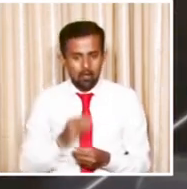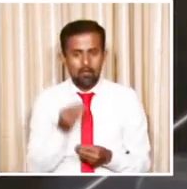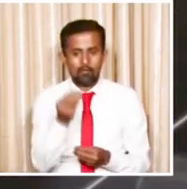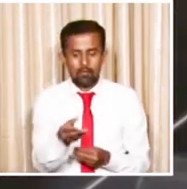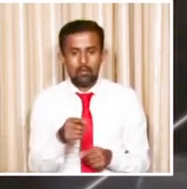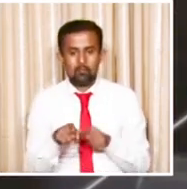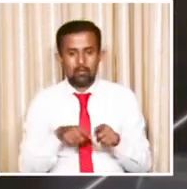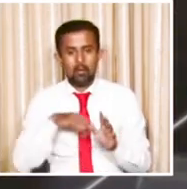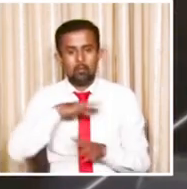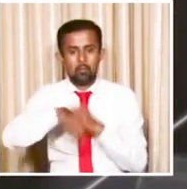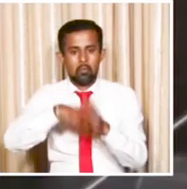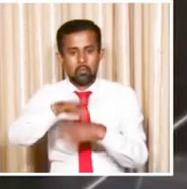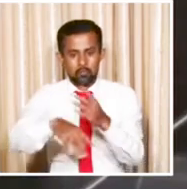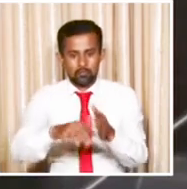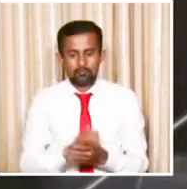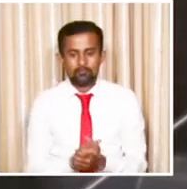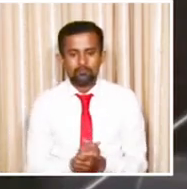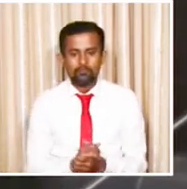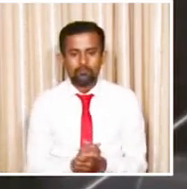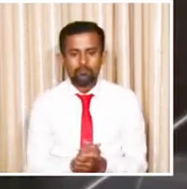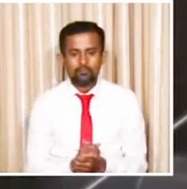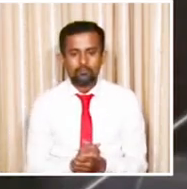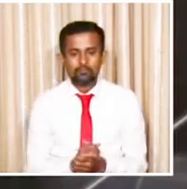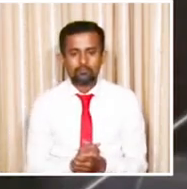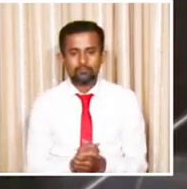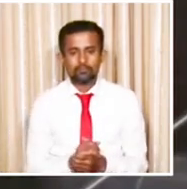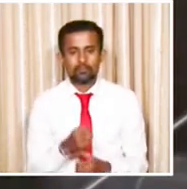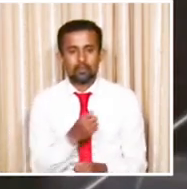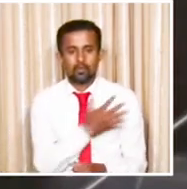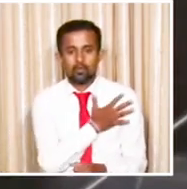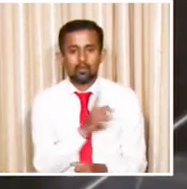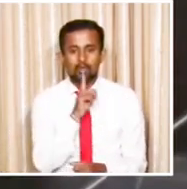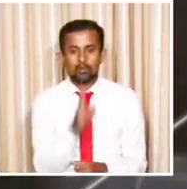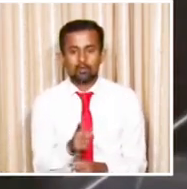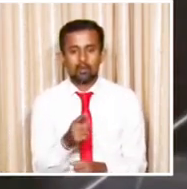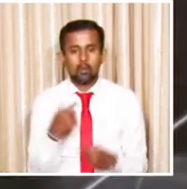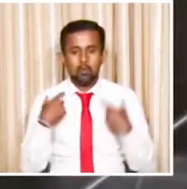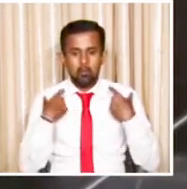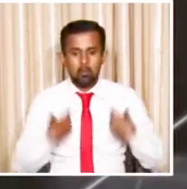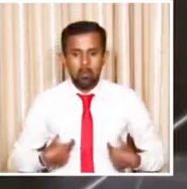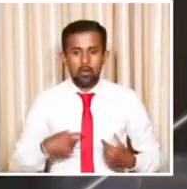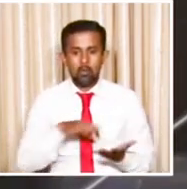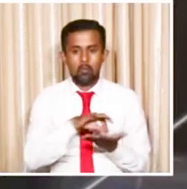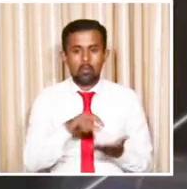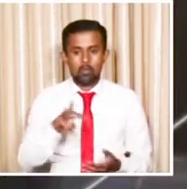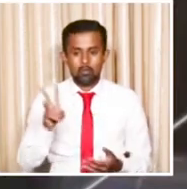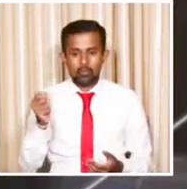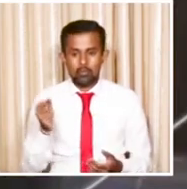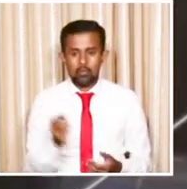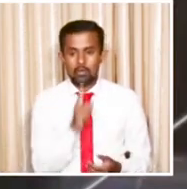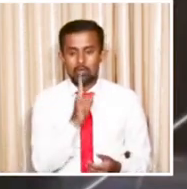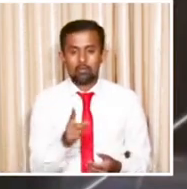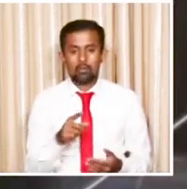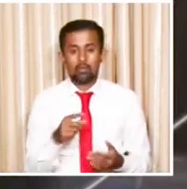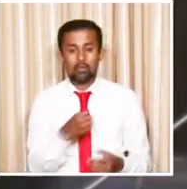මේකනේ මේ ක්‍රමේ පැටලීලා ගියේ ඉස්සරහට එතකොට ගෝඨාභය මහත්තයා මොකද කරේ මහින්ද මහත්තයා පොර 350 දෙනවායි කිව්වා